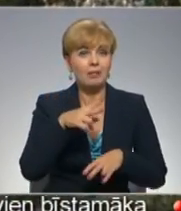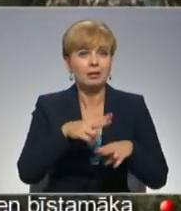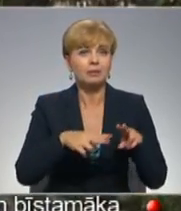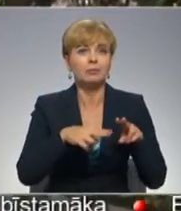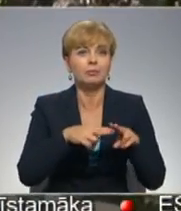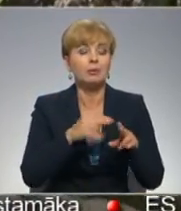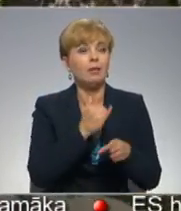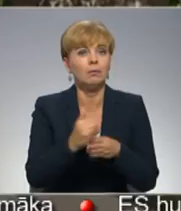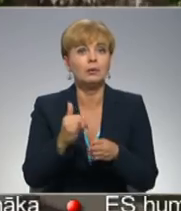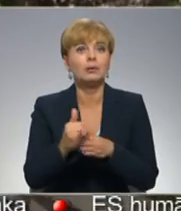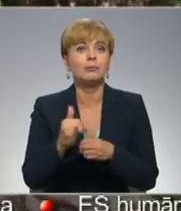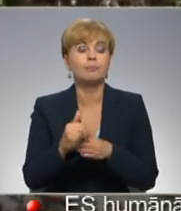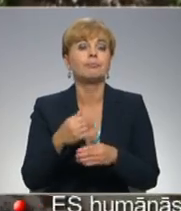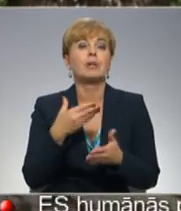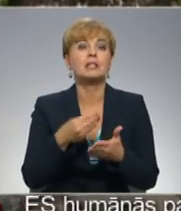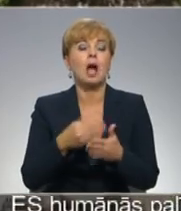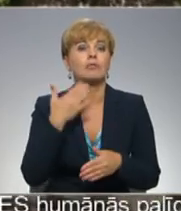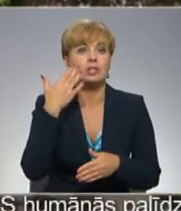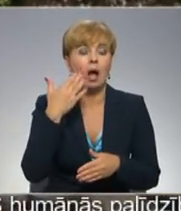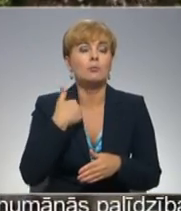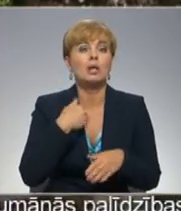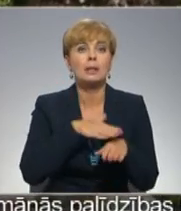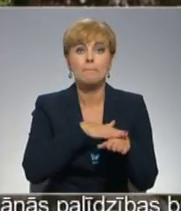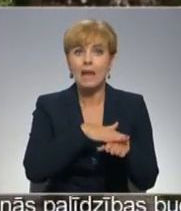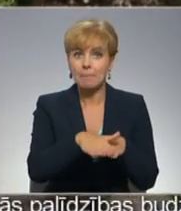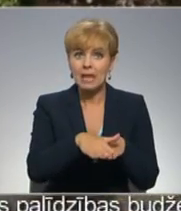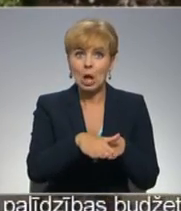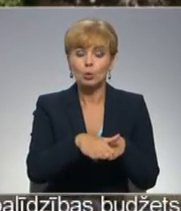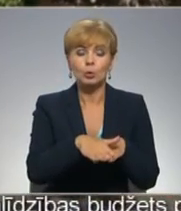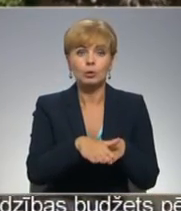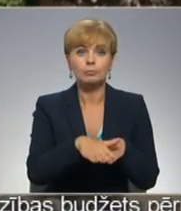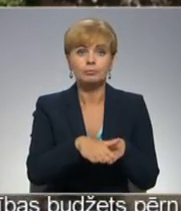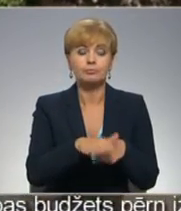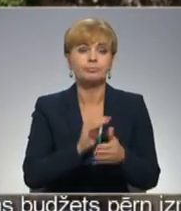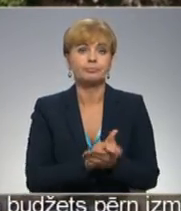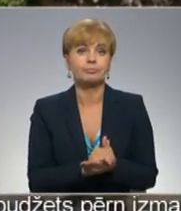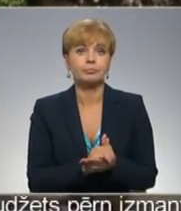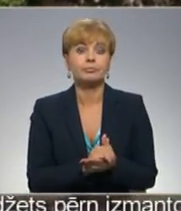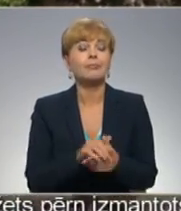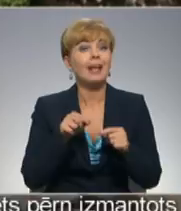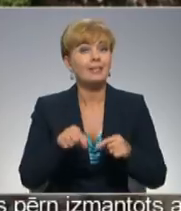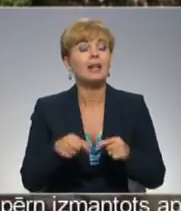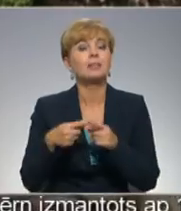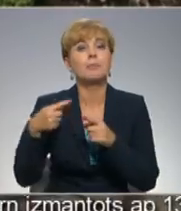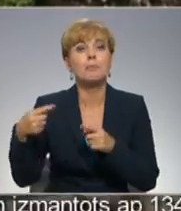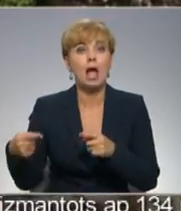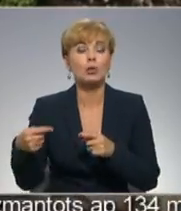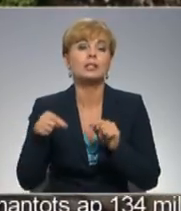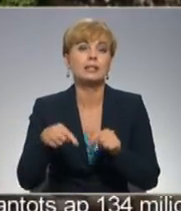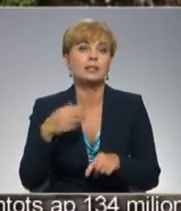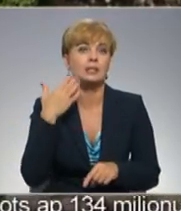Nu, tā kā es savu sapņus es pati piepildu, es domāju, ka tas ir, un tagad ir tāds periods, ka man ir tāds